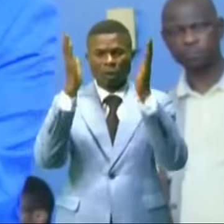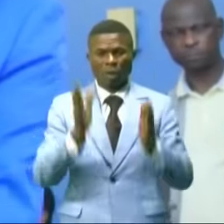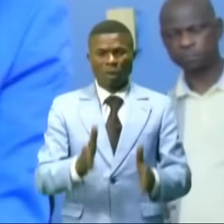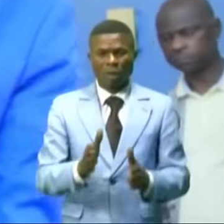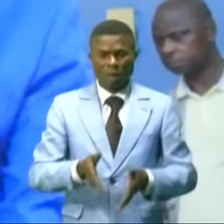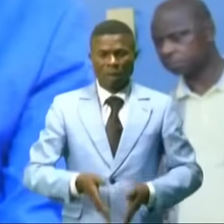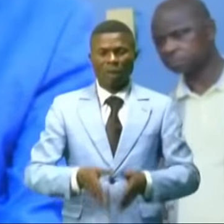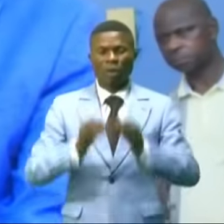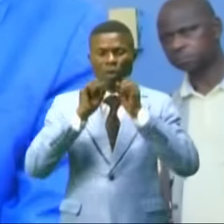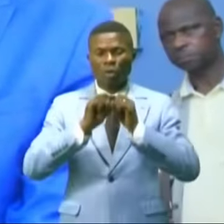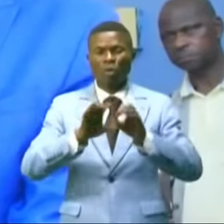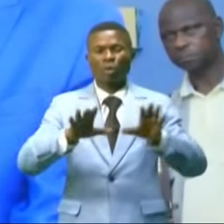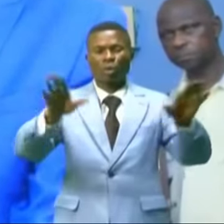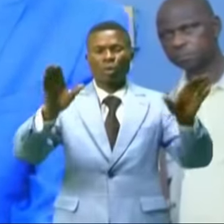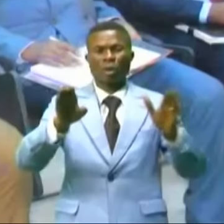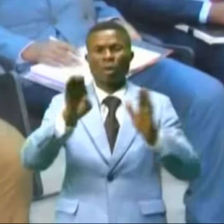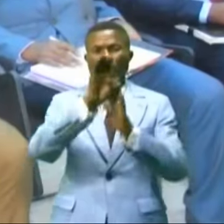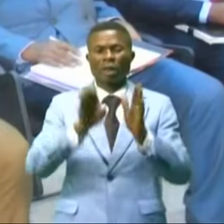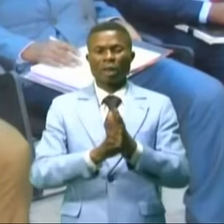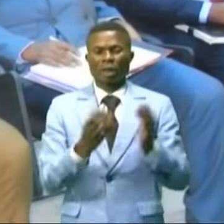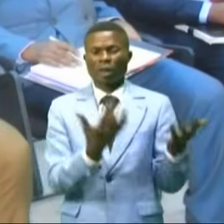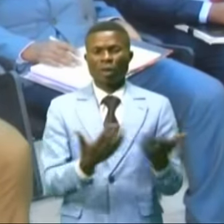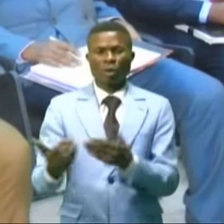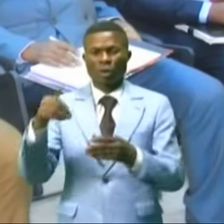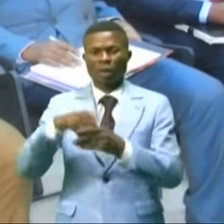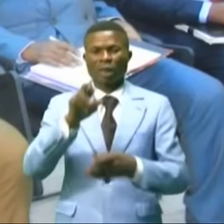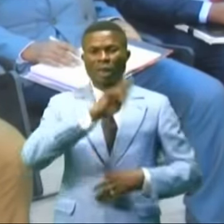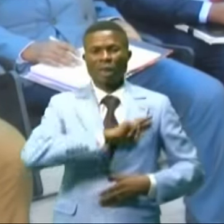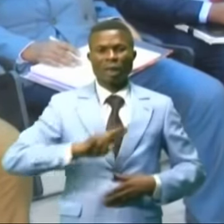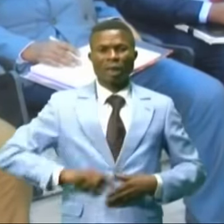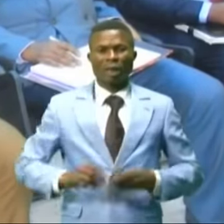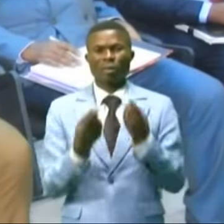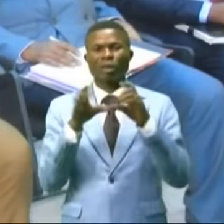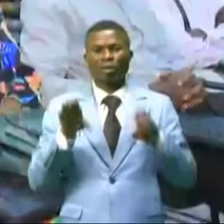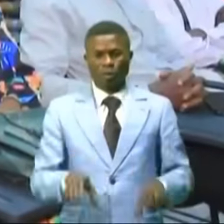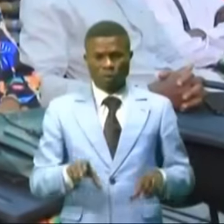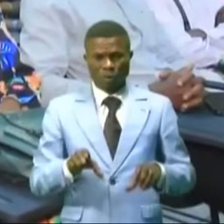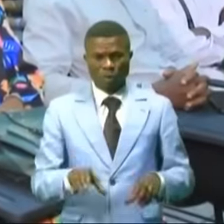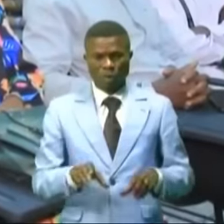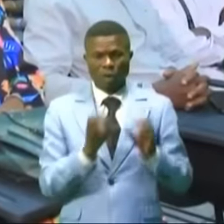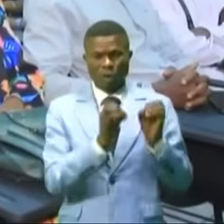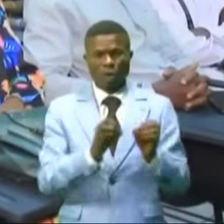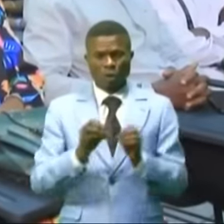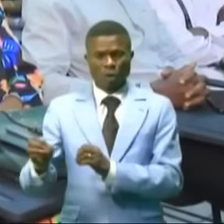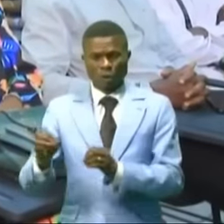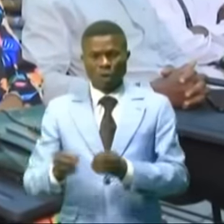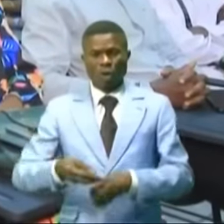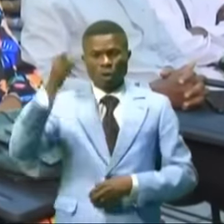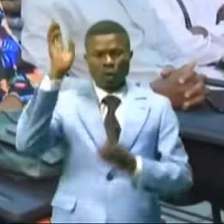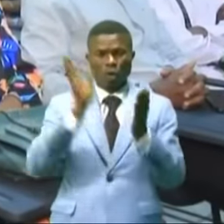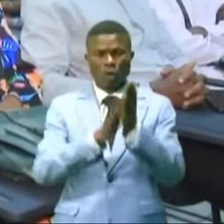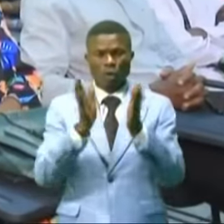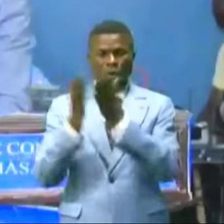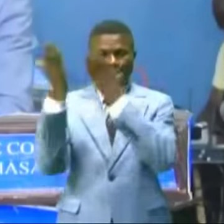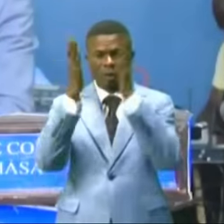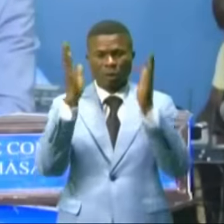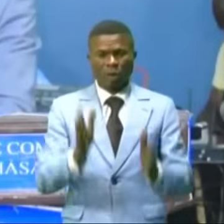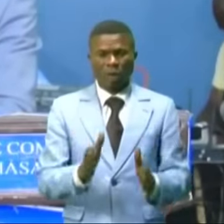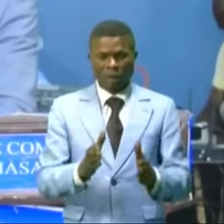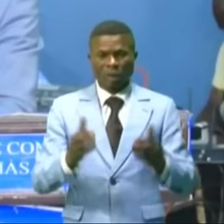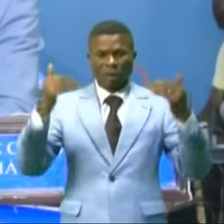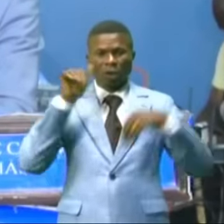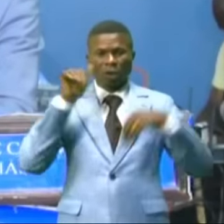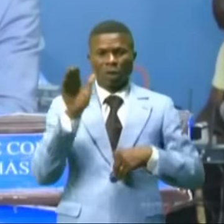la vulgarisation du code numérique en République démocratique du Congo. Organisée par la Haute École du Commerce, que dirige le